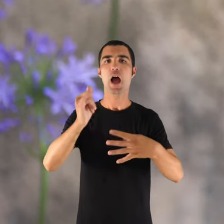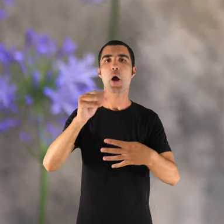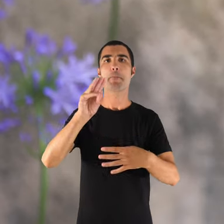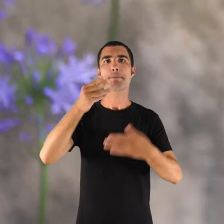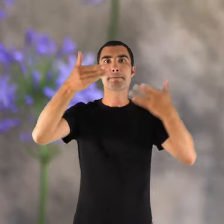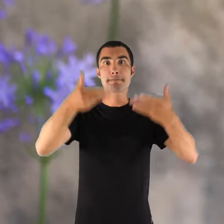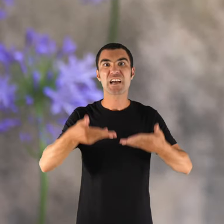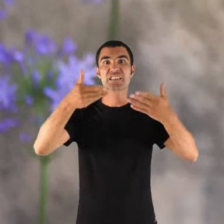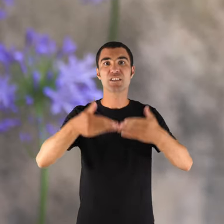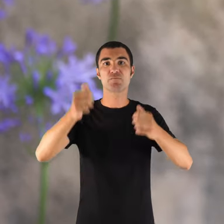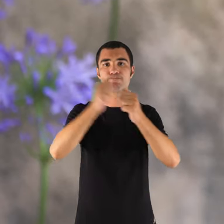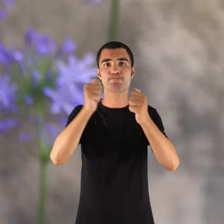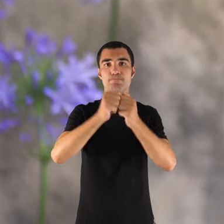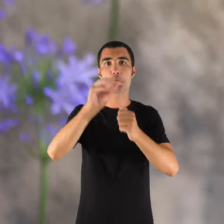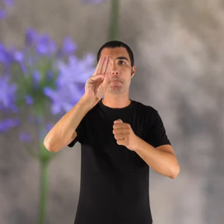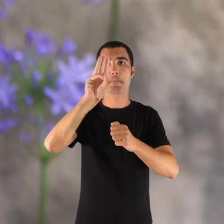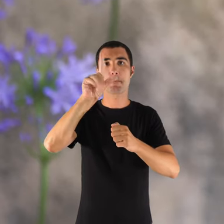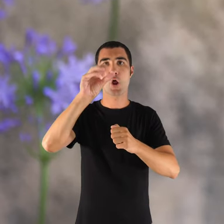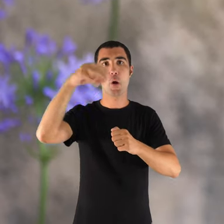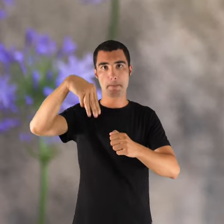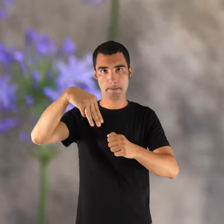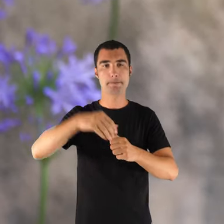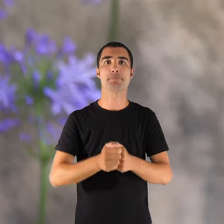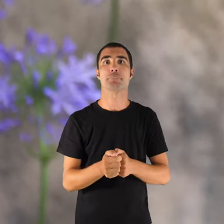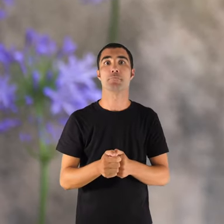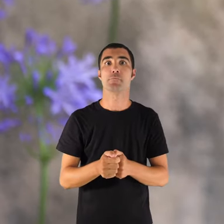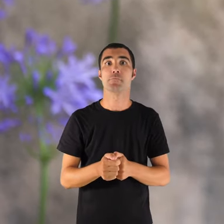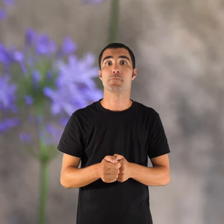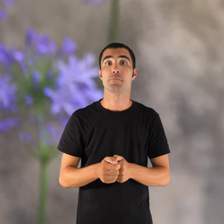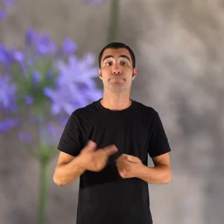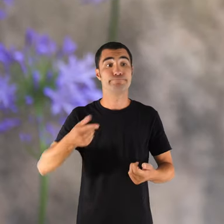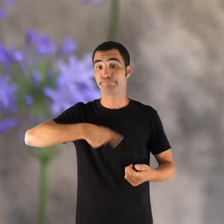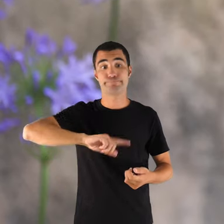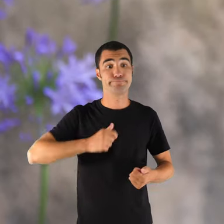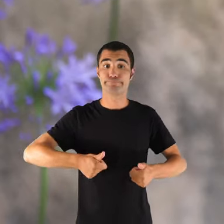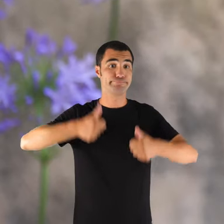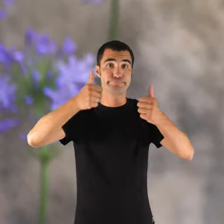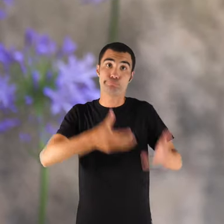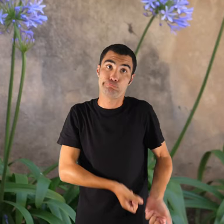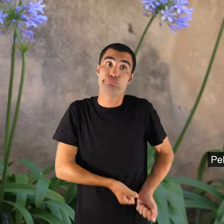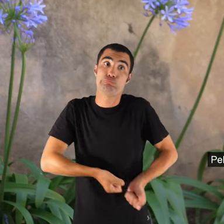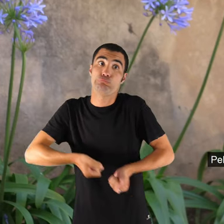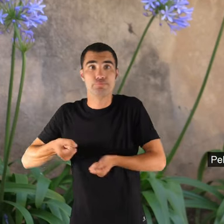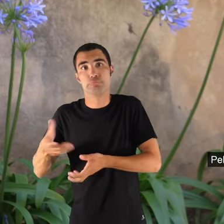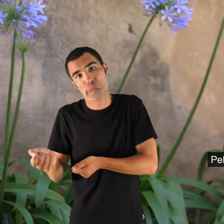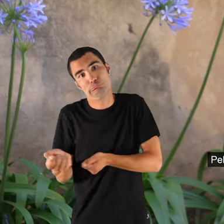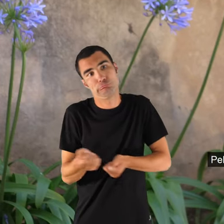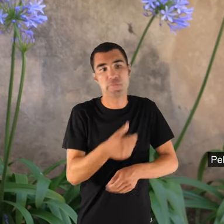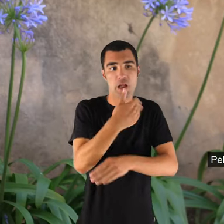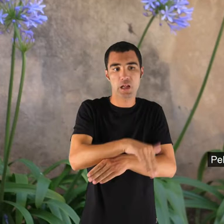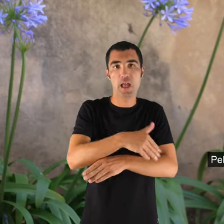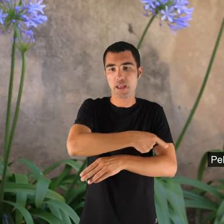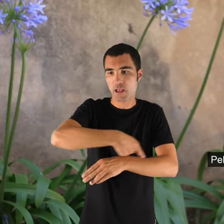i pesaven. I no m'ho tocava, el terreny mai més que pujar i davallar. Pel carrer de Mallorca,